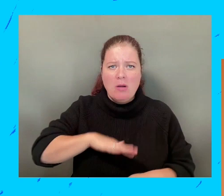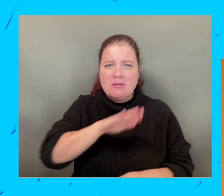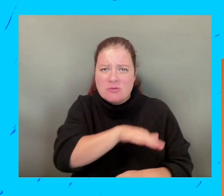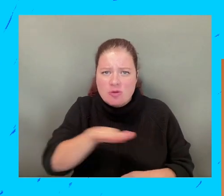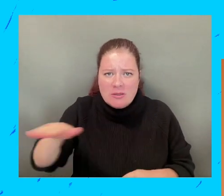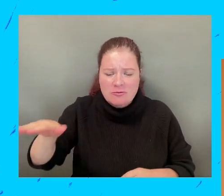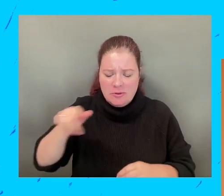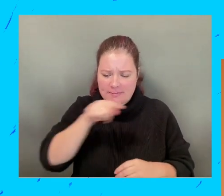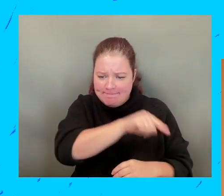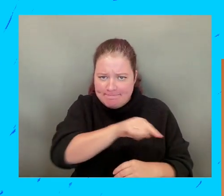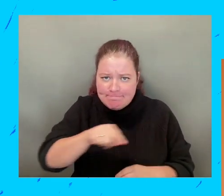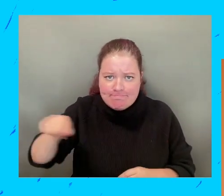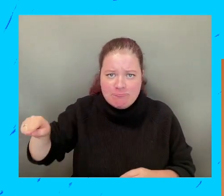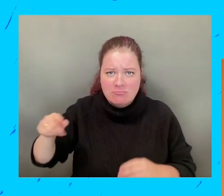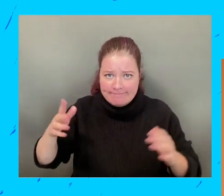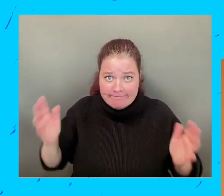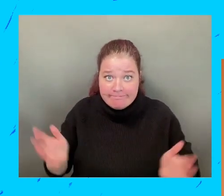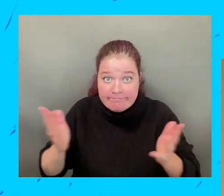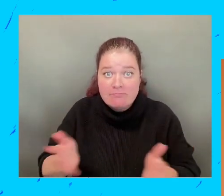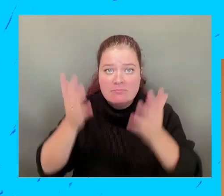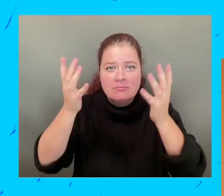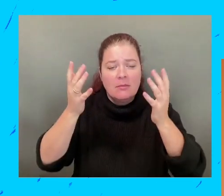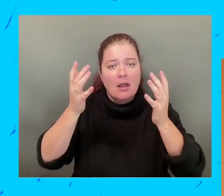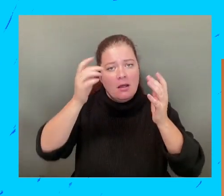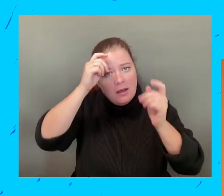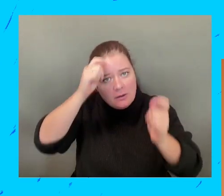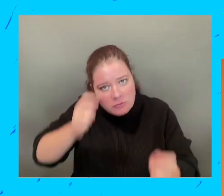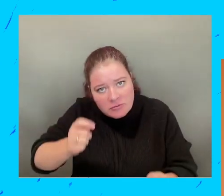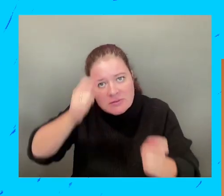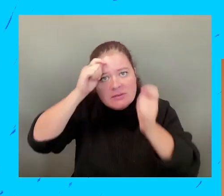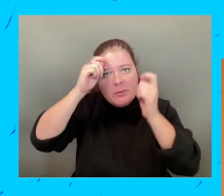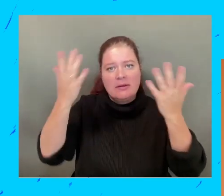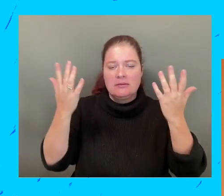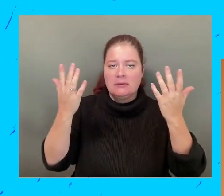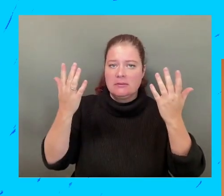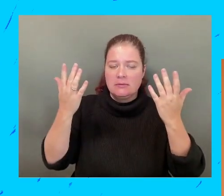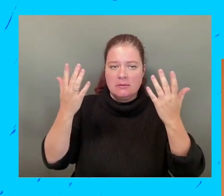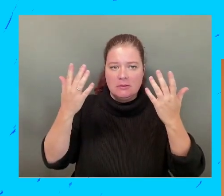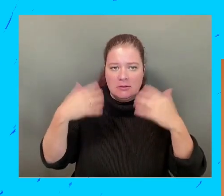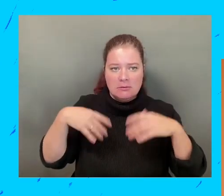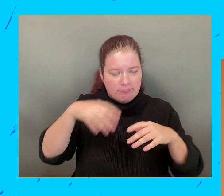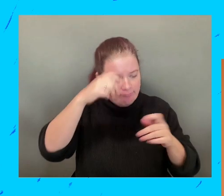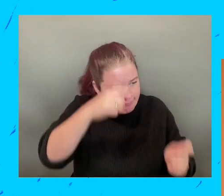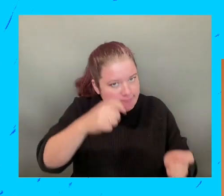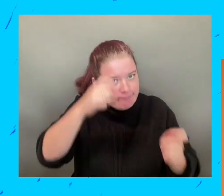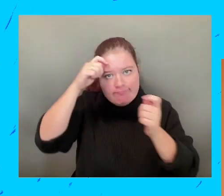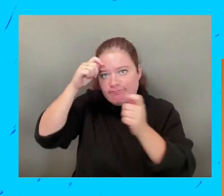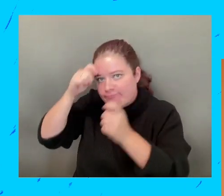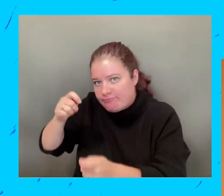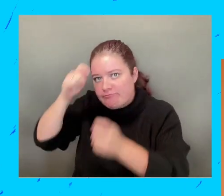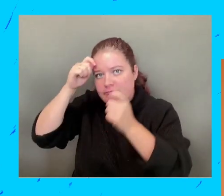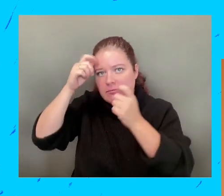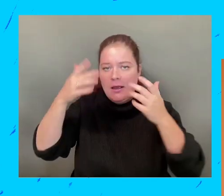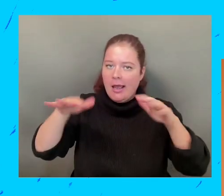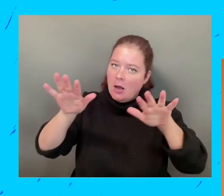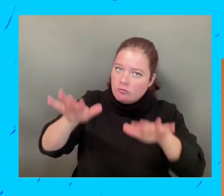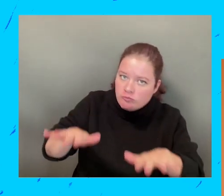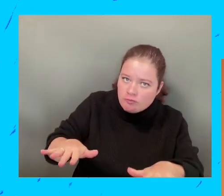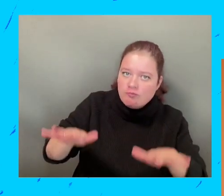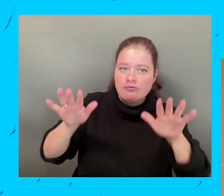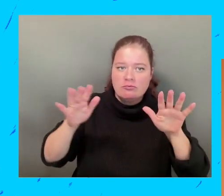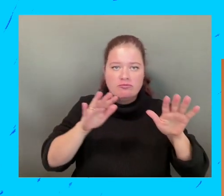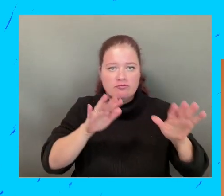Créer un système de respect de la dignité humaine,